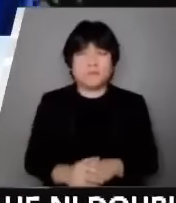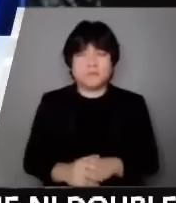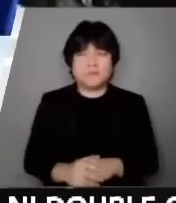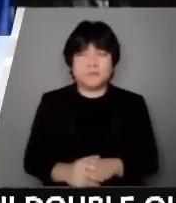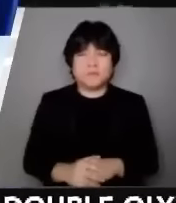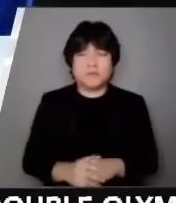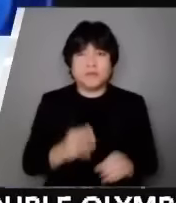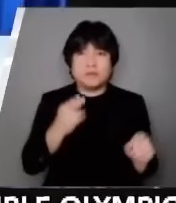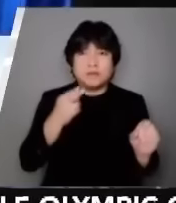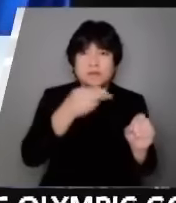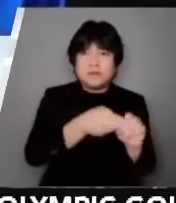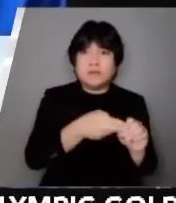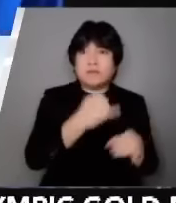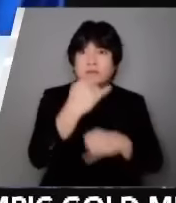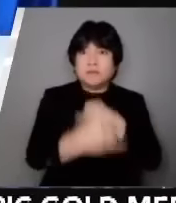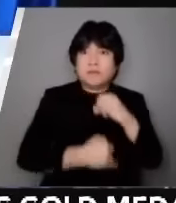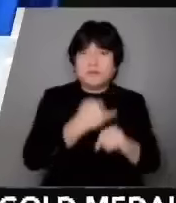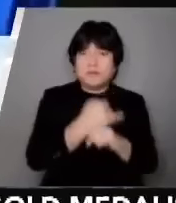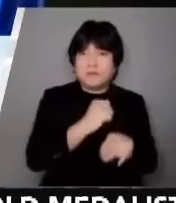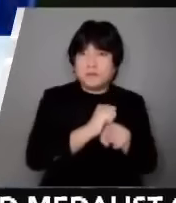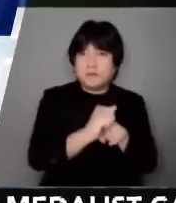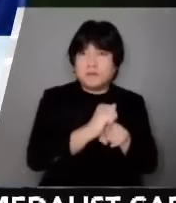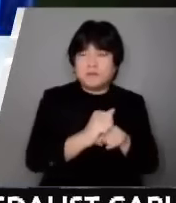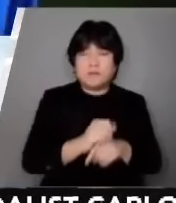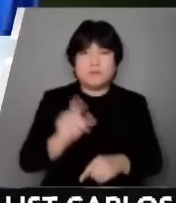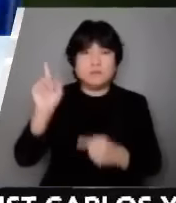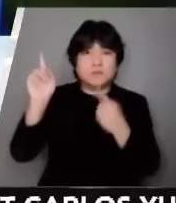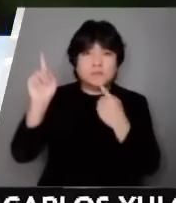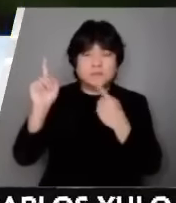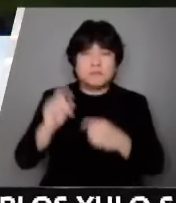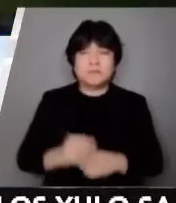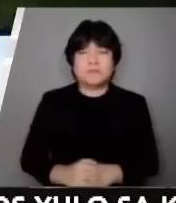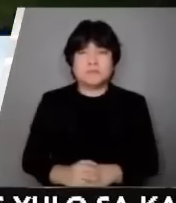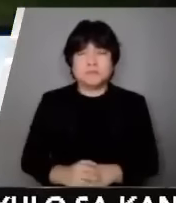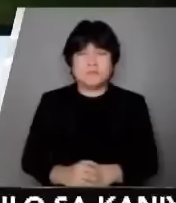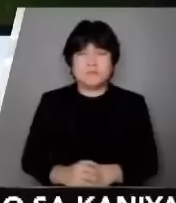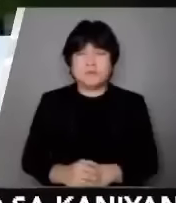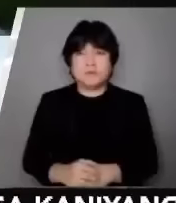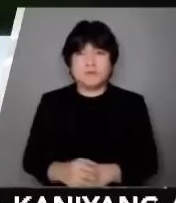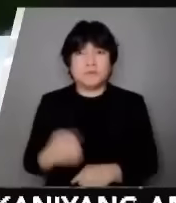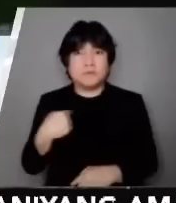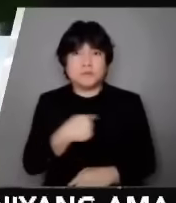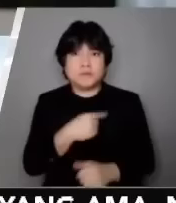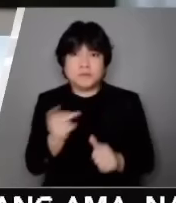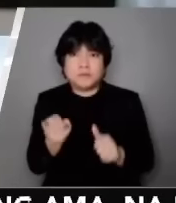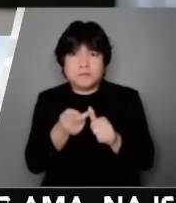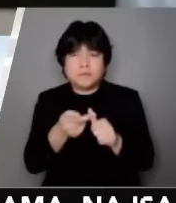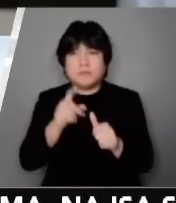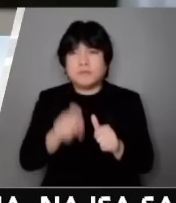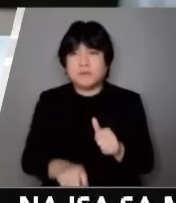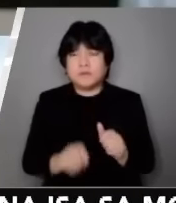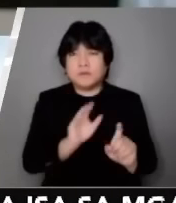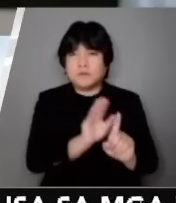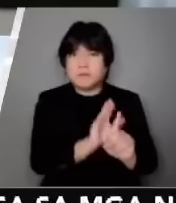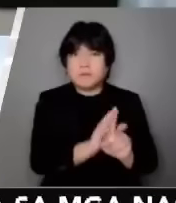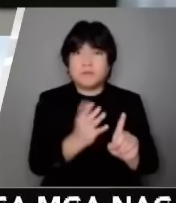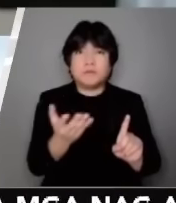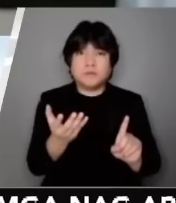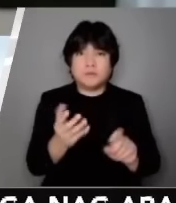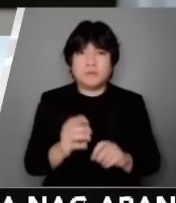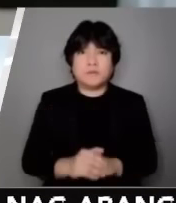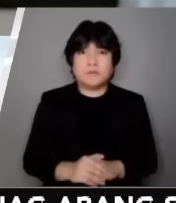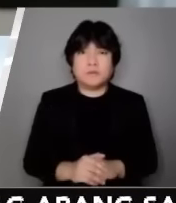camps, may isa silang tiniyak. It was one of our priorities as well, ma-preserve para